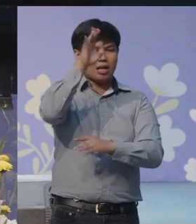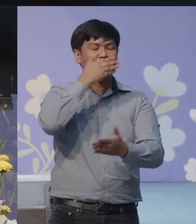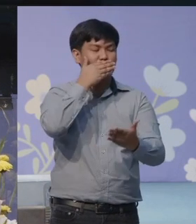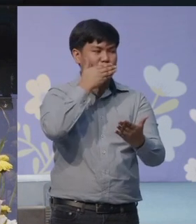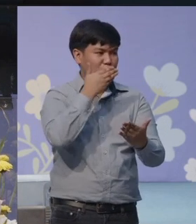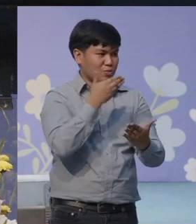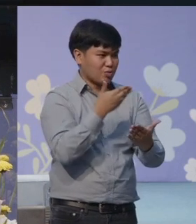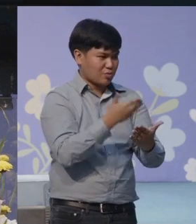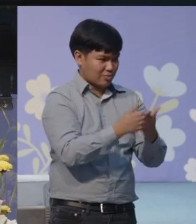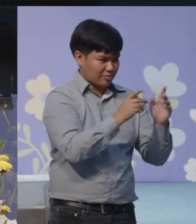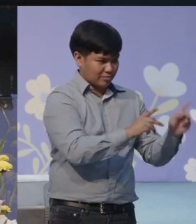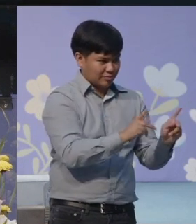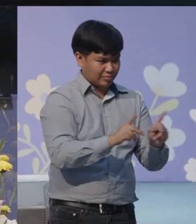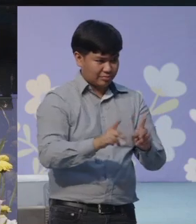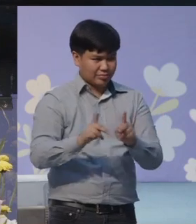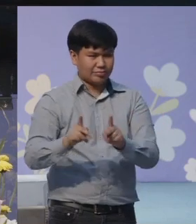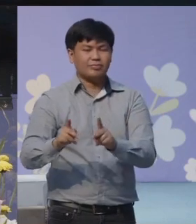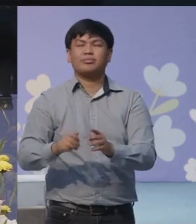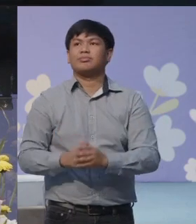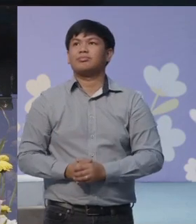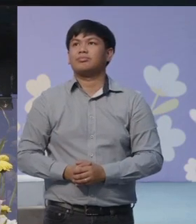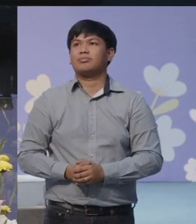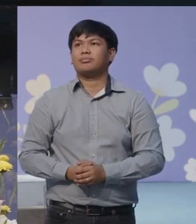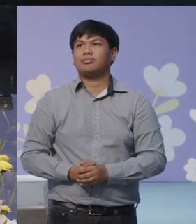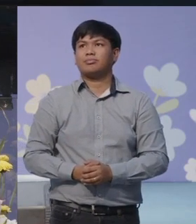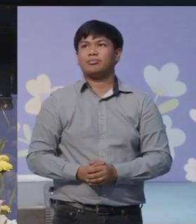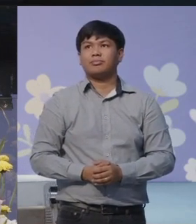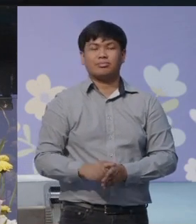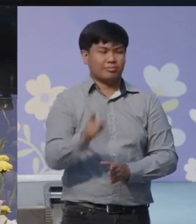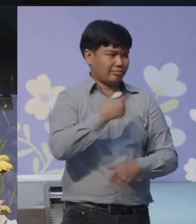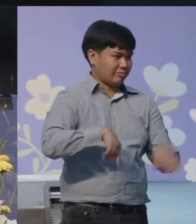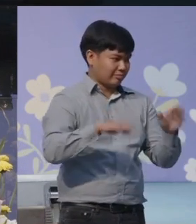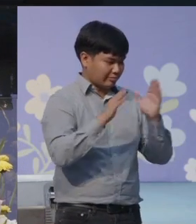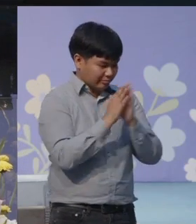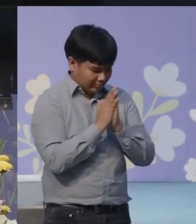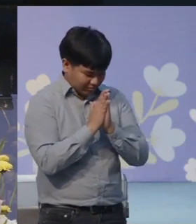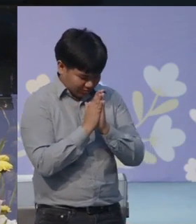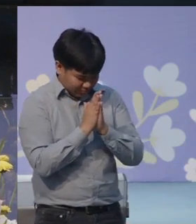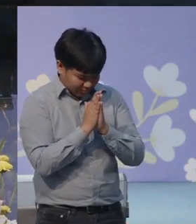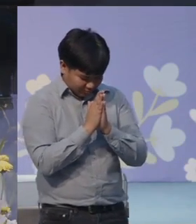layunin at kagustuhan. Manalangin tayo.